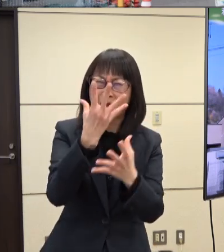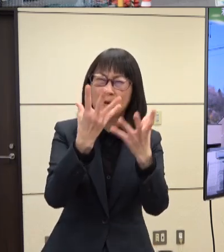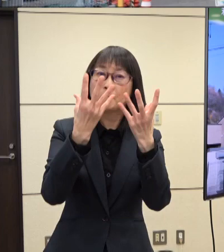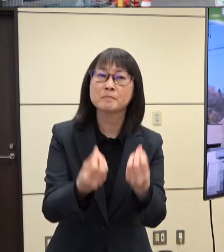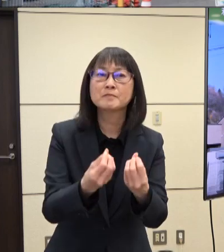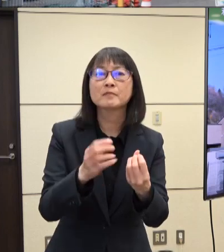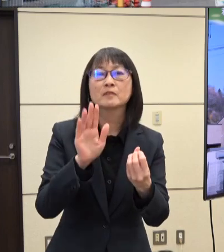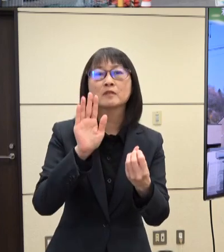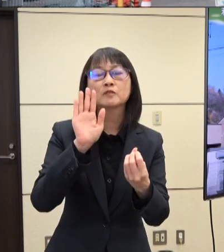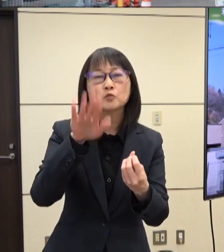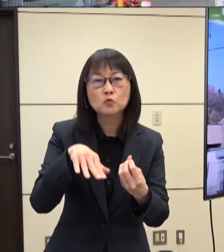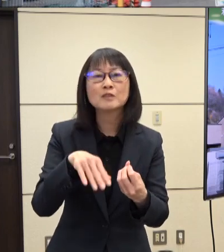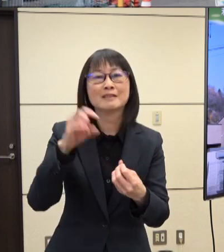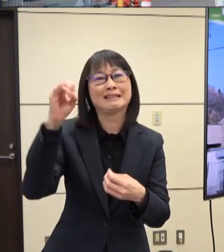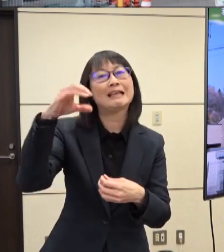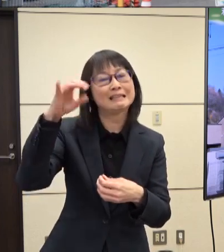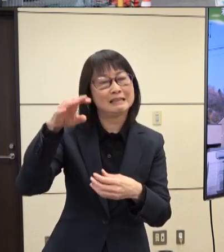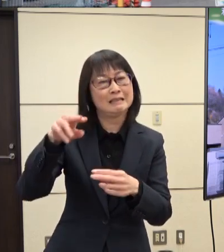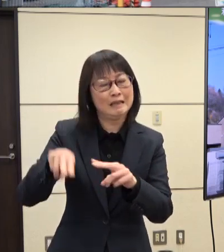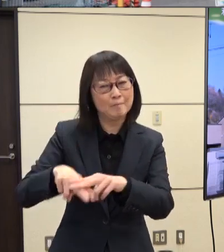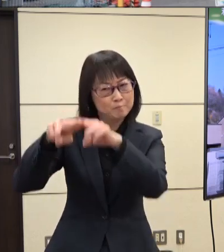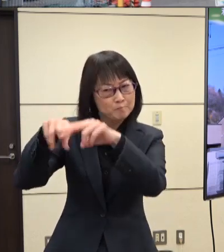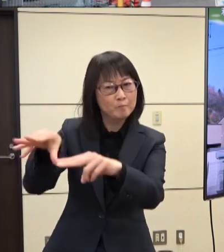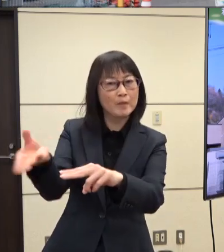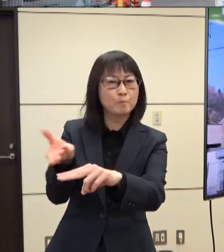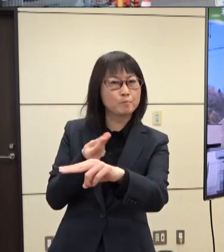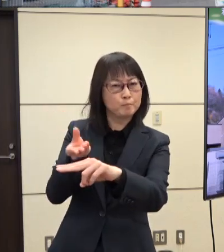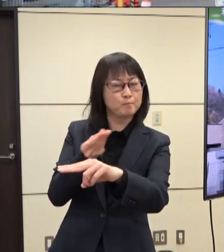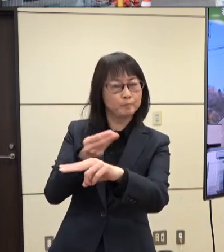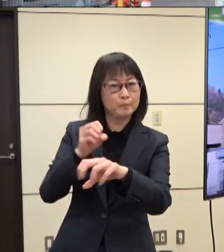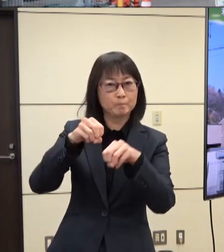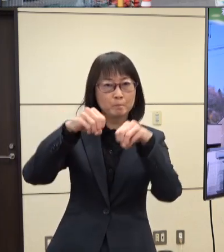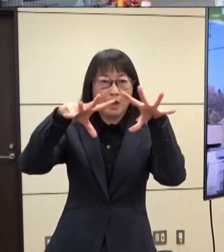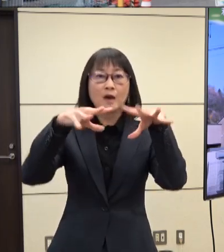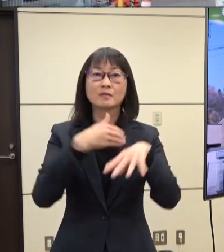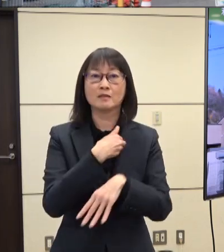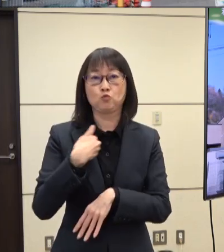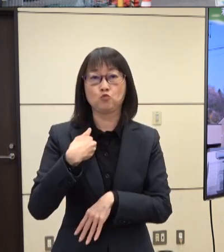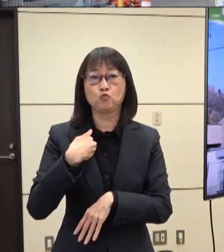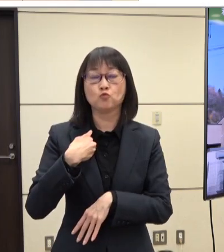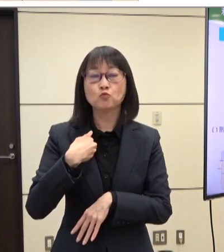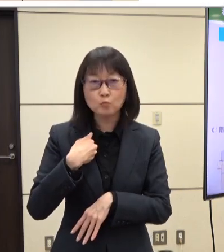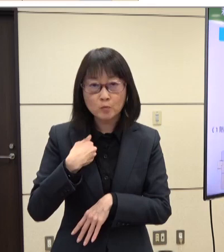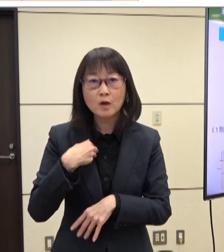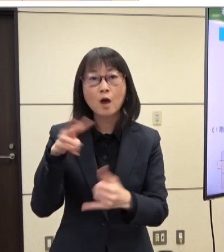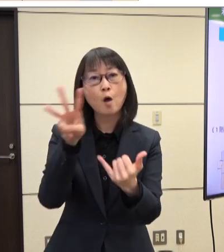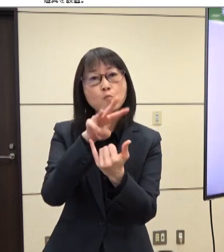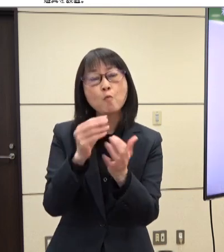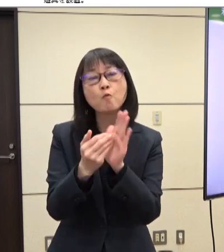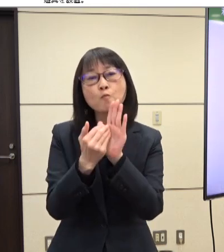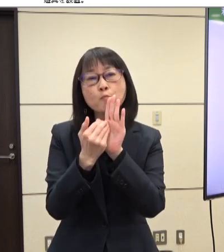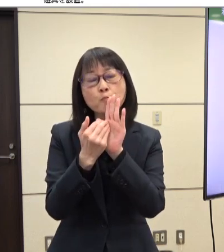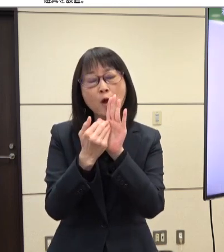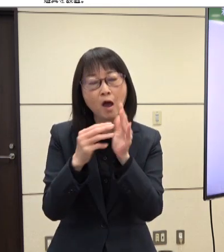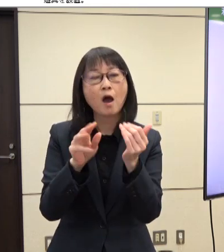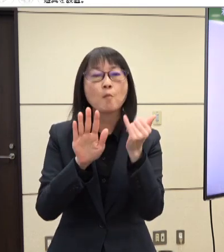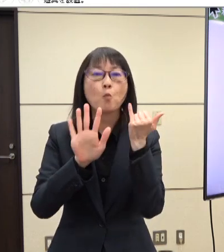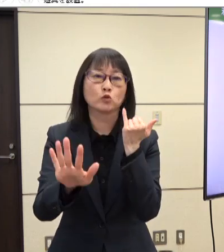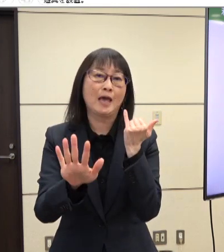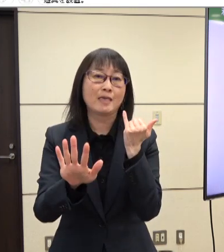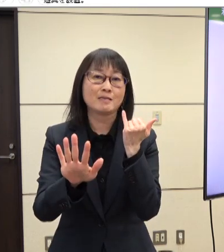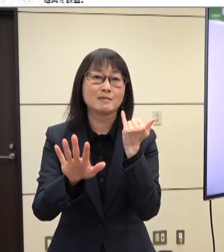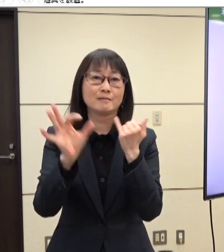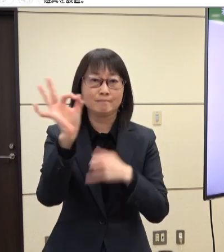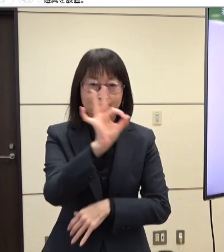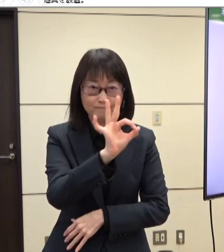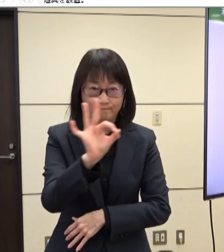停電時でも電気を使えるようにしておりますし、防災用品を備蓄しております。まあ、その他多